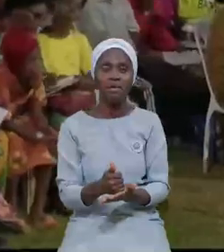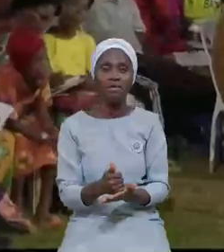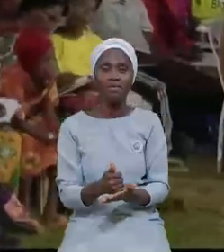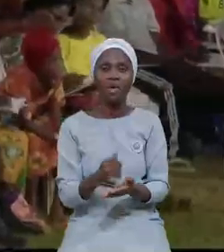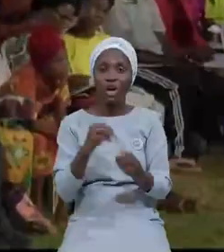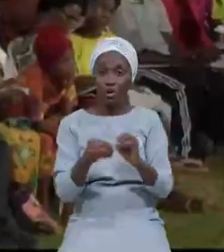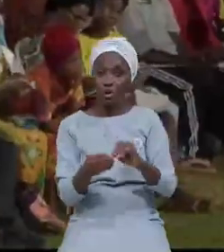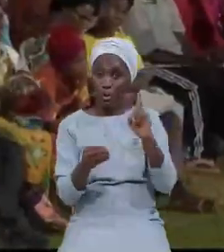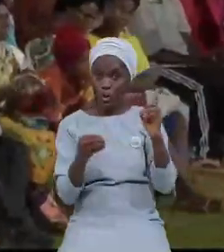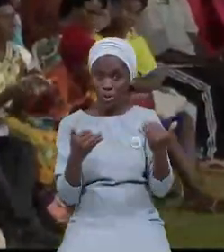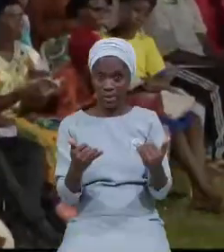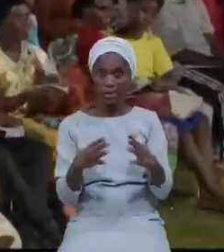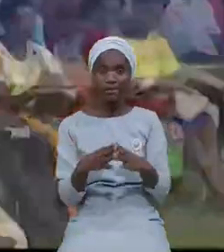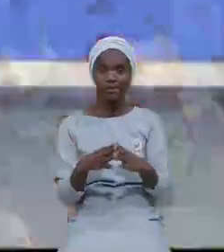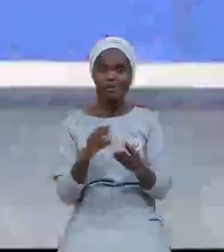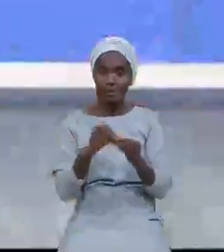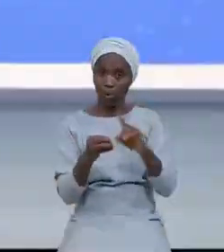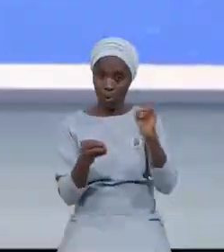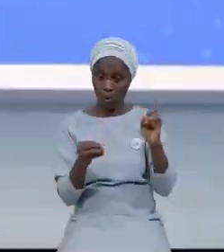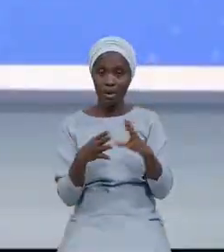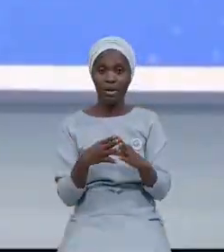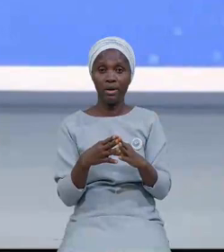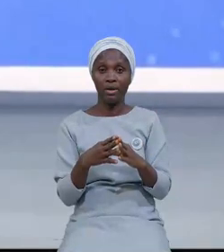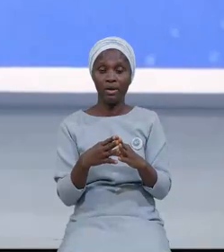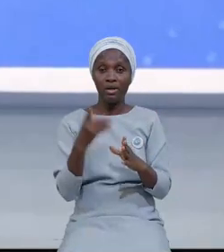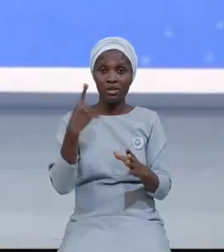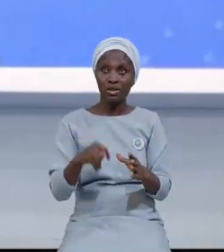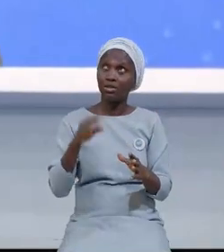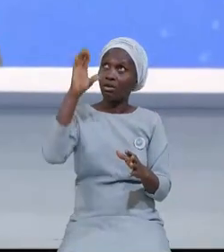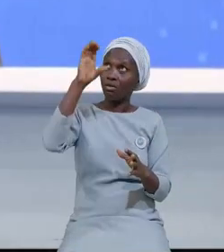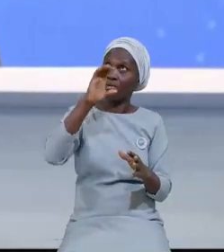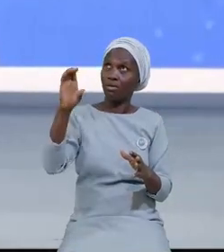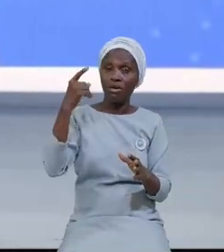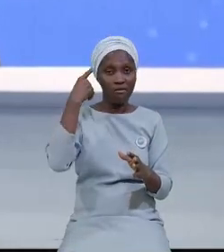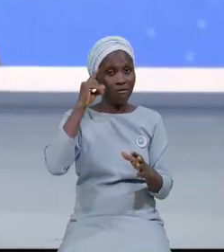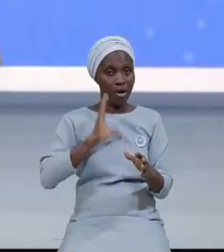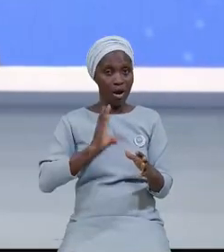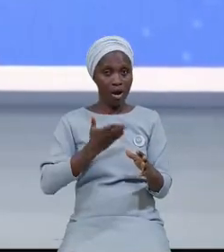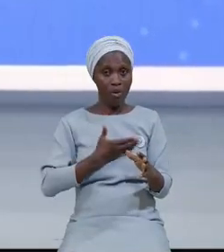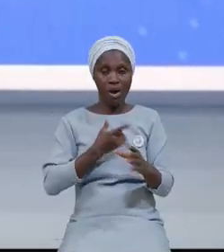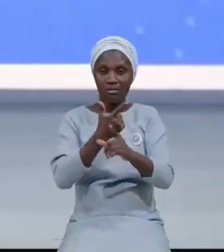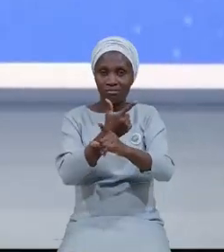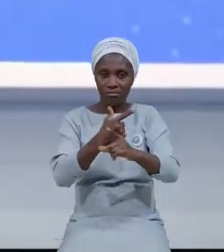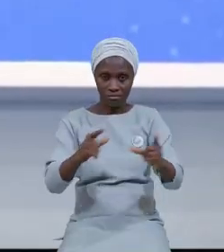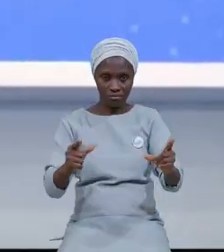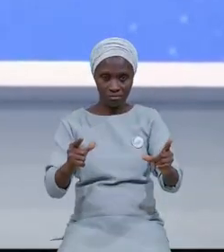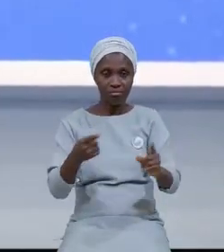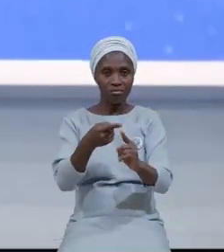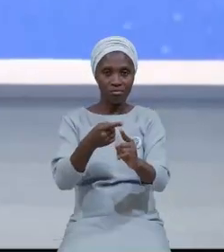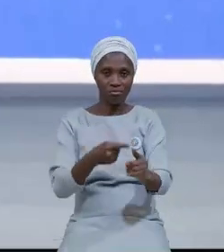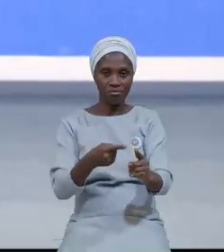Jésus revenons premier point premier point la croix pour notre libération